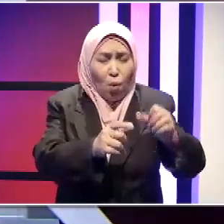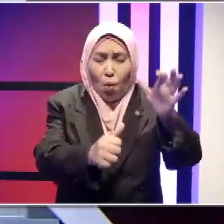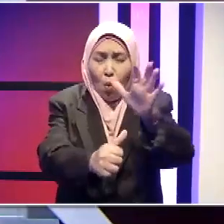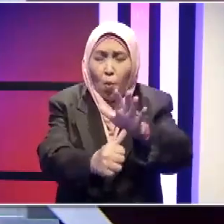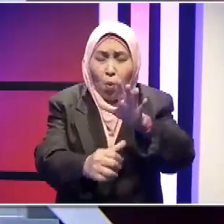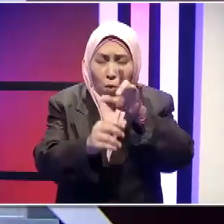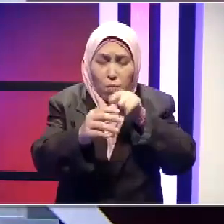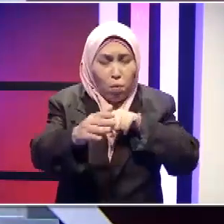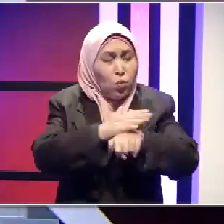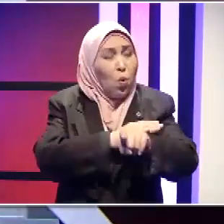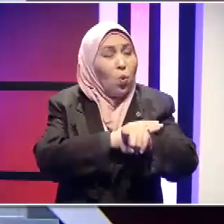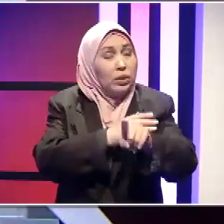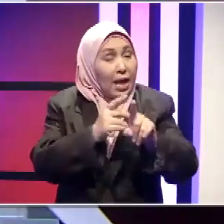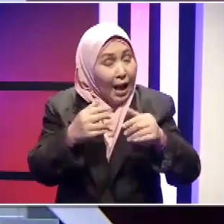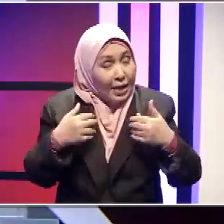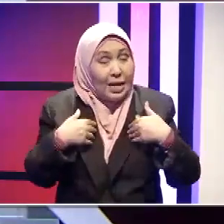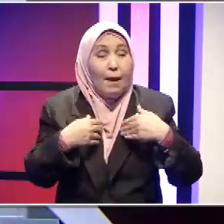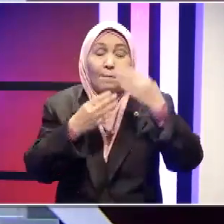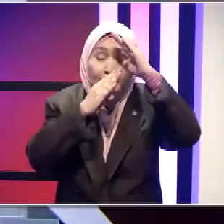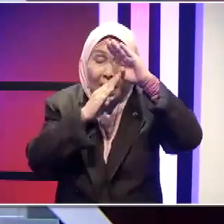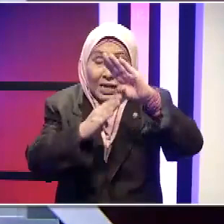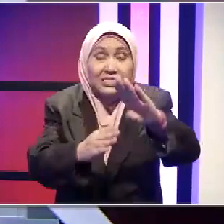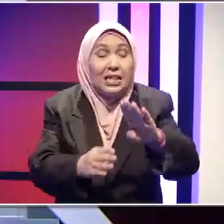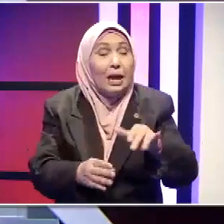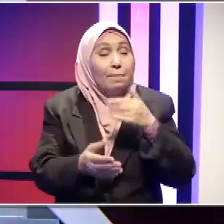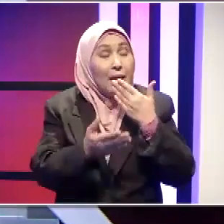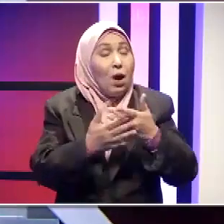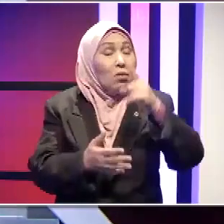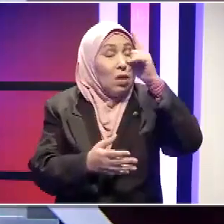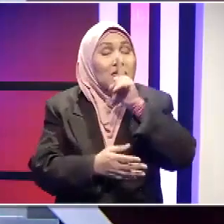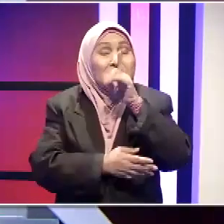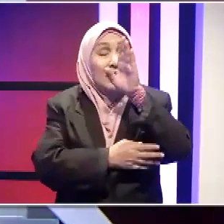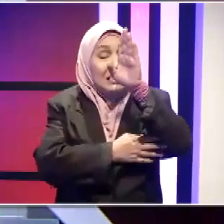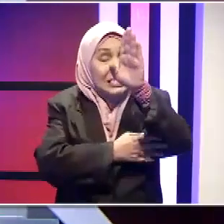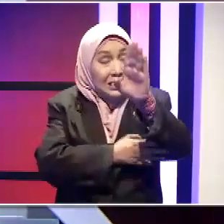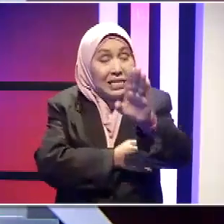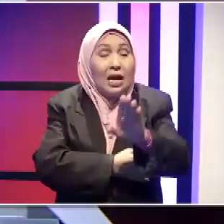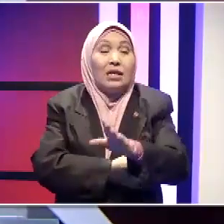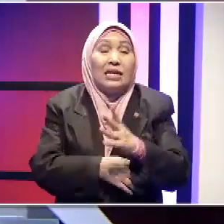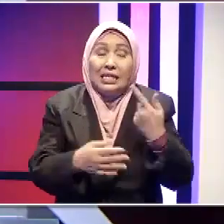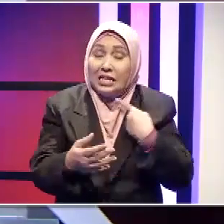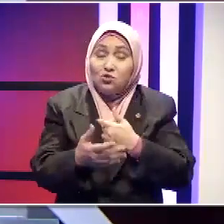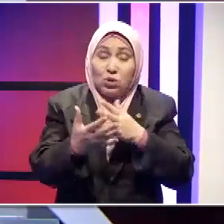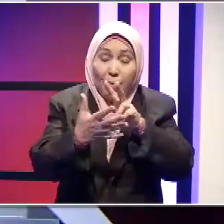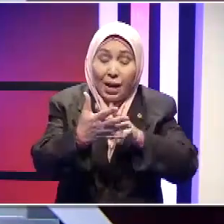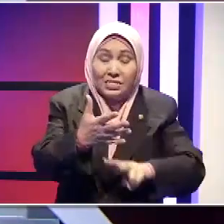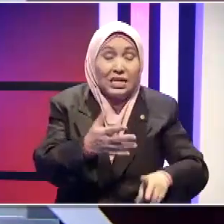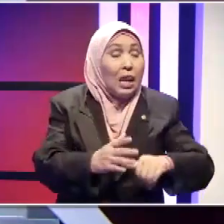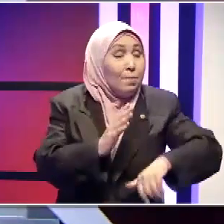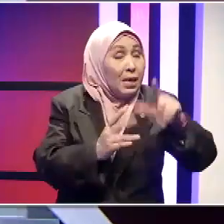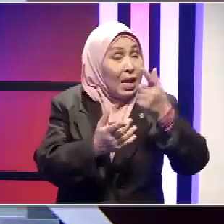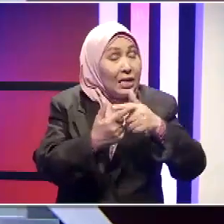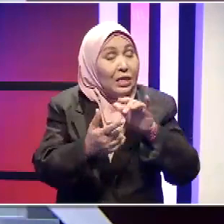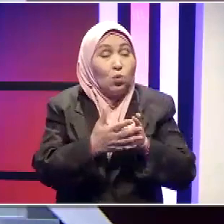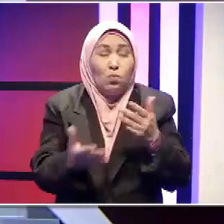dibunuh dan sebagainya ada balasannya yang baik ya Allah janjikan sebagaimana yang kita sudah bacil malah lebih dari itu mungkin